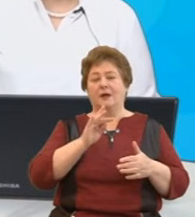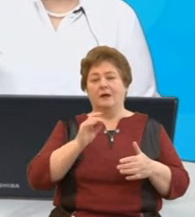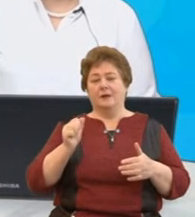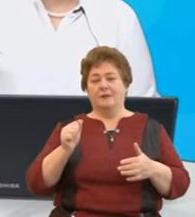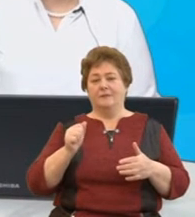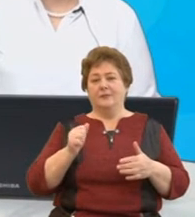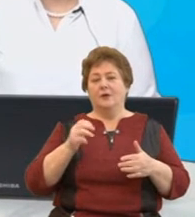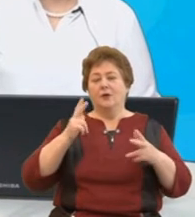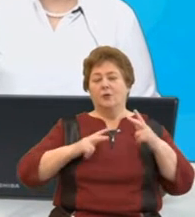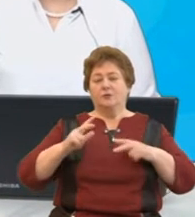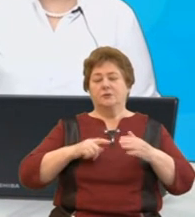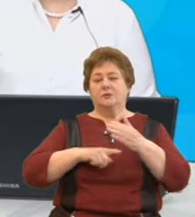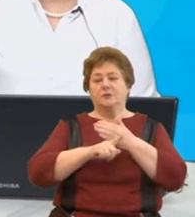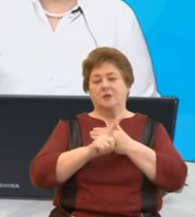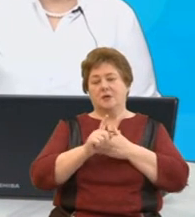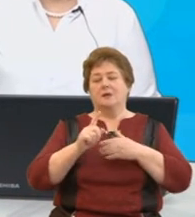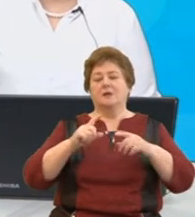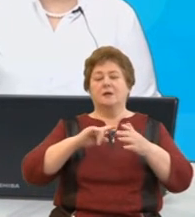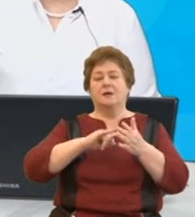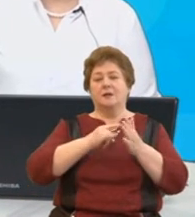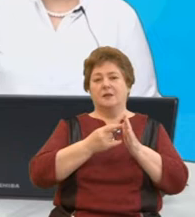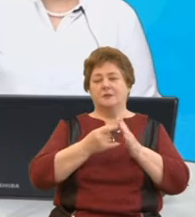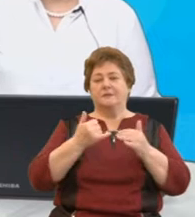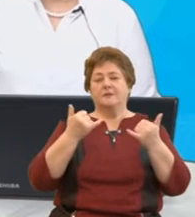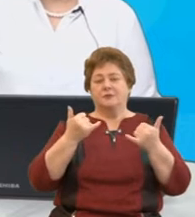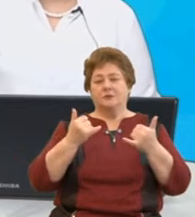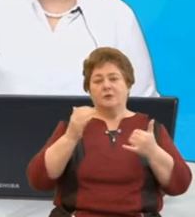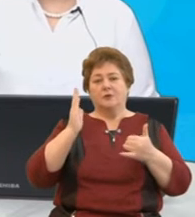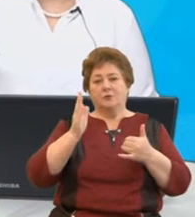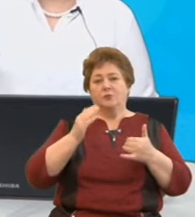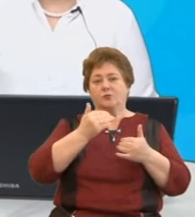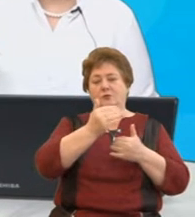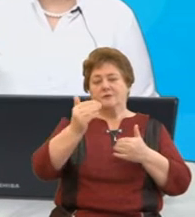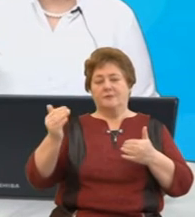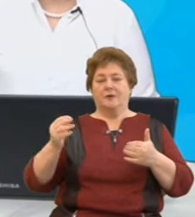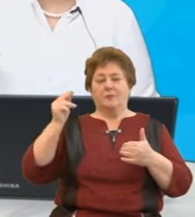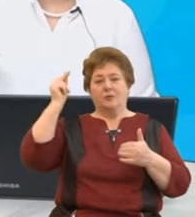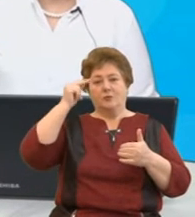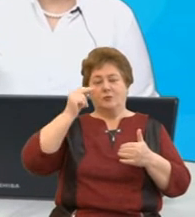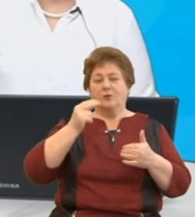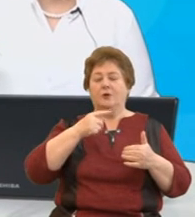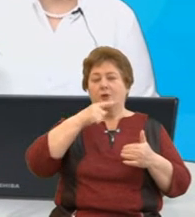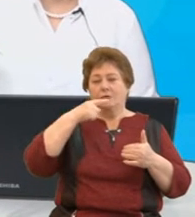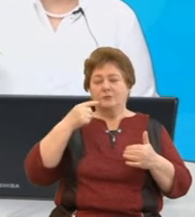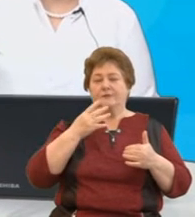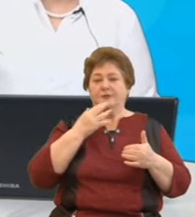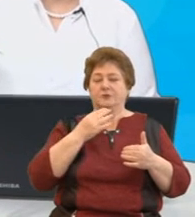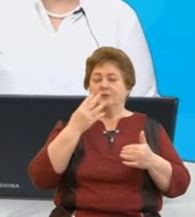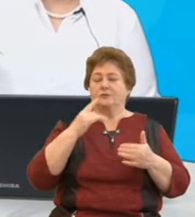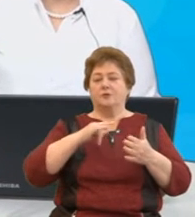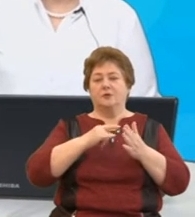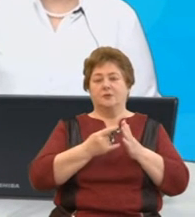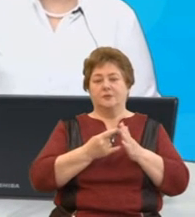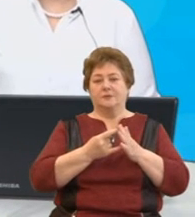я учитель начальных классов будут для вас сегодня проводить урок русского языка в 4 классе